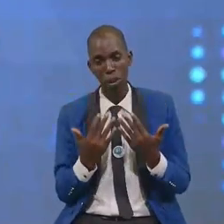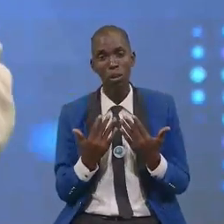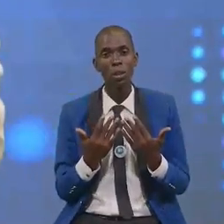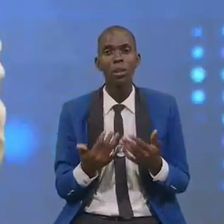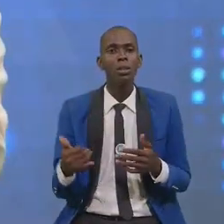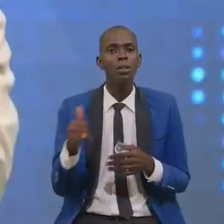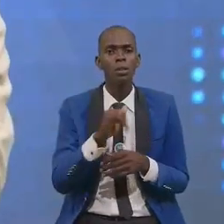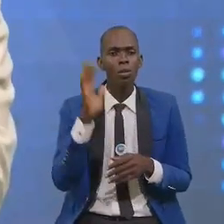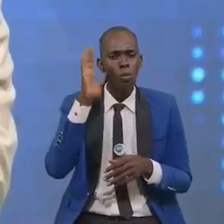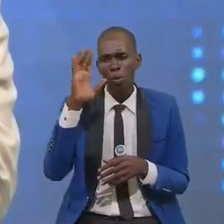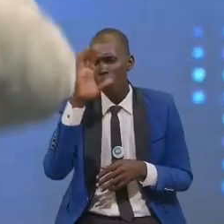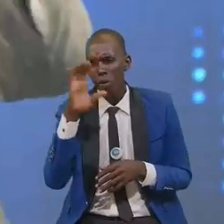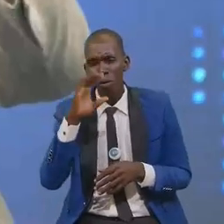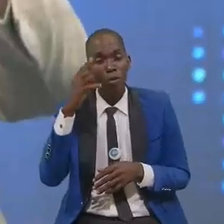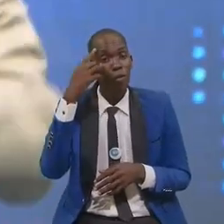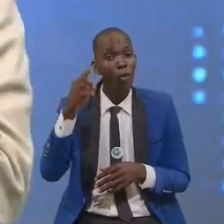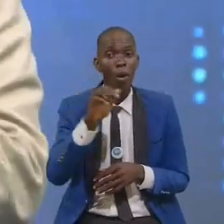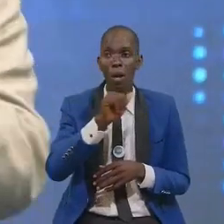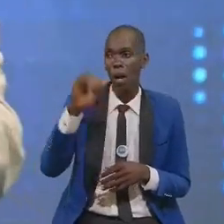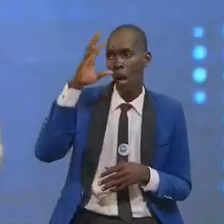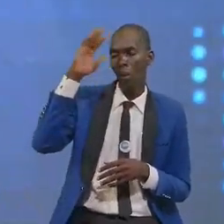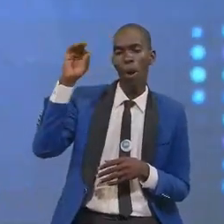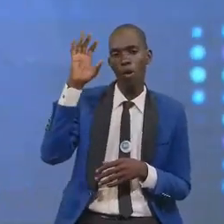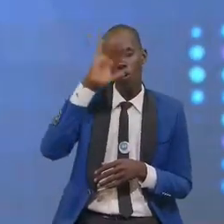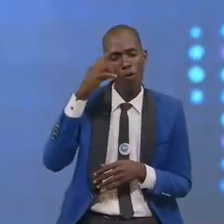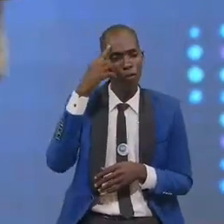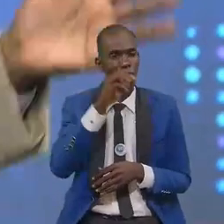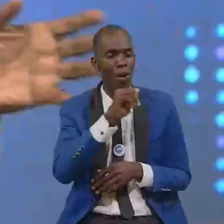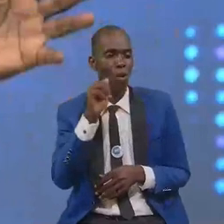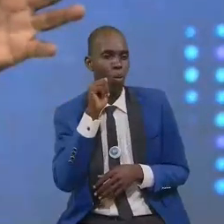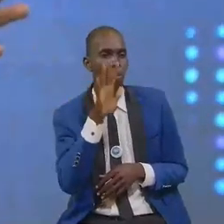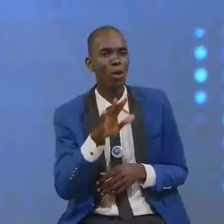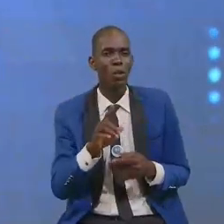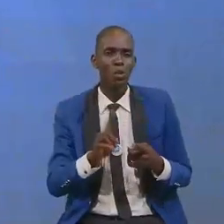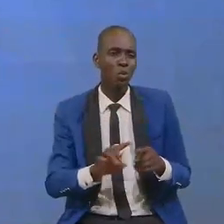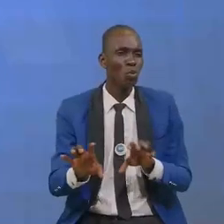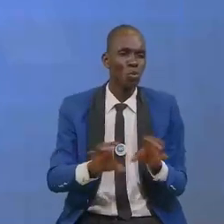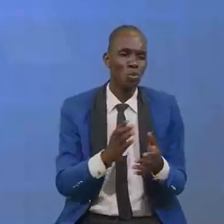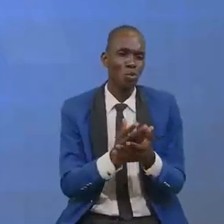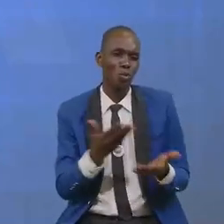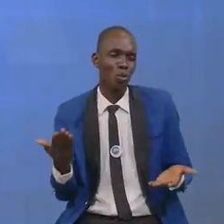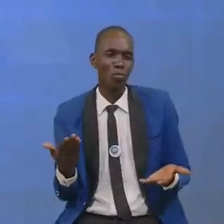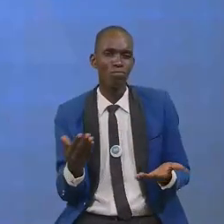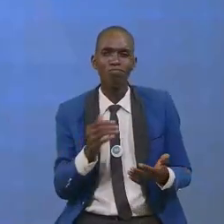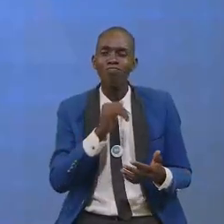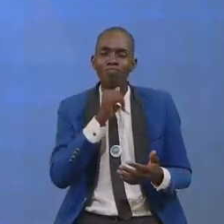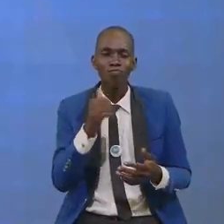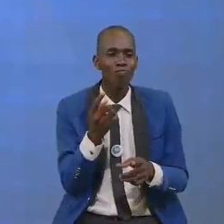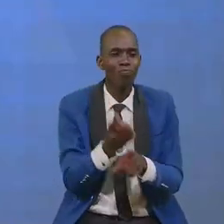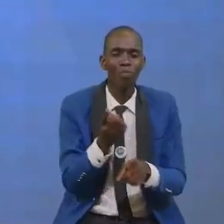Michel jeune homme il cherche une femme pour faire quelque chose illicite